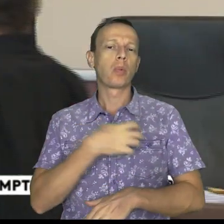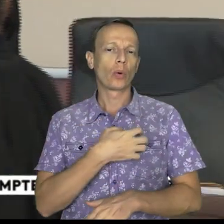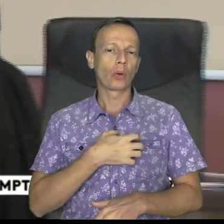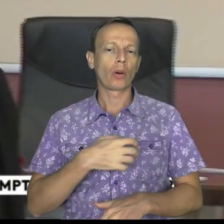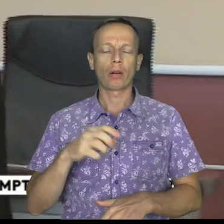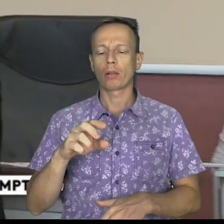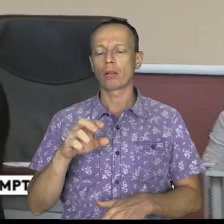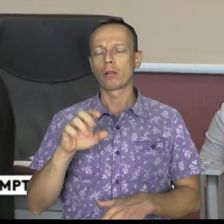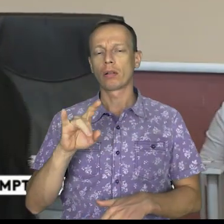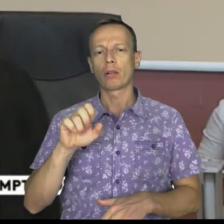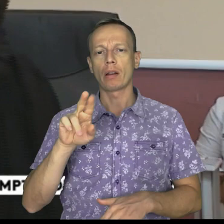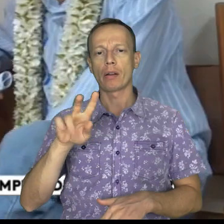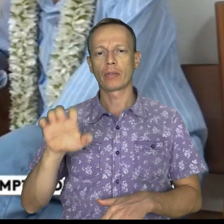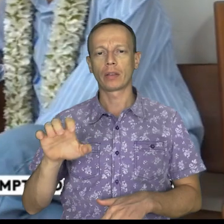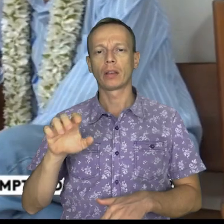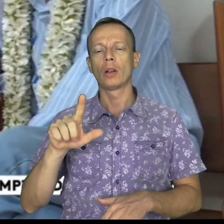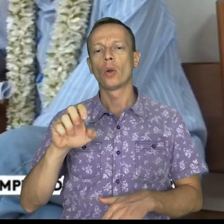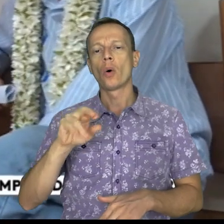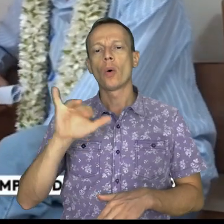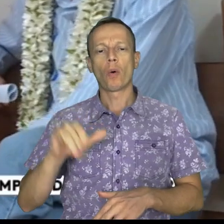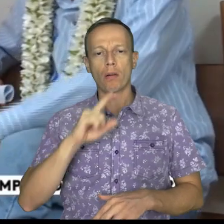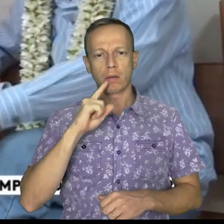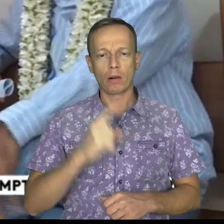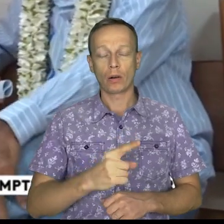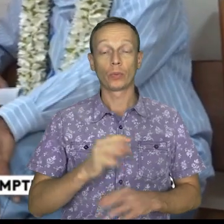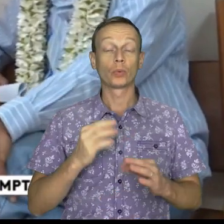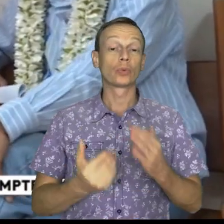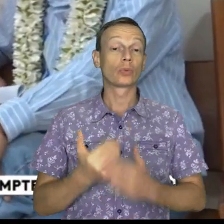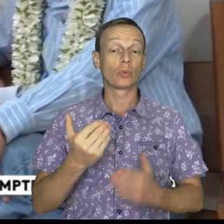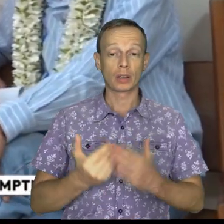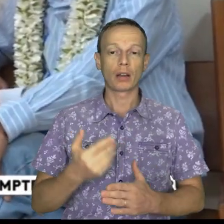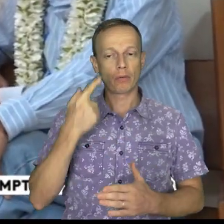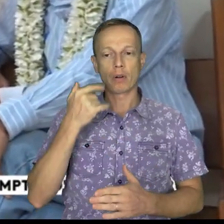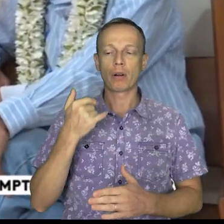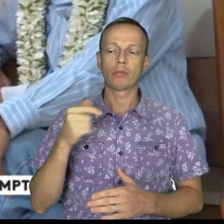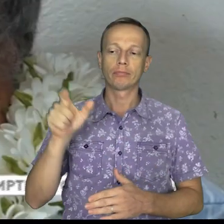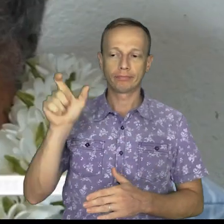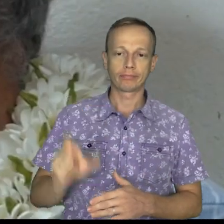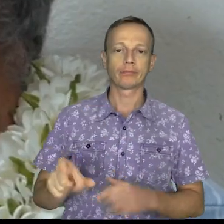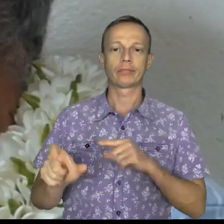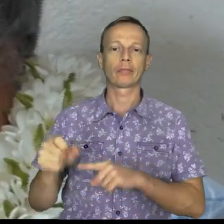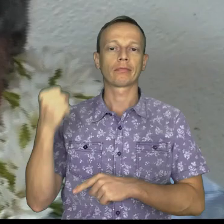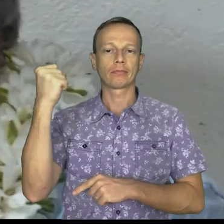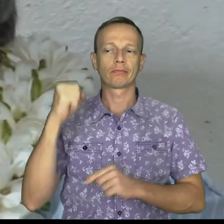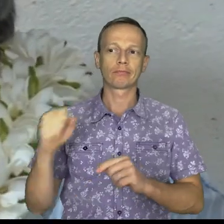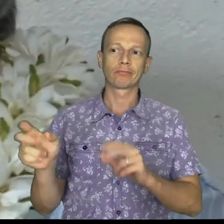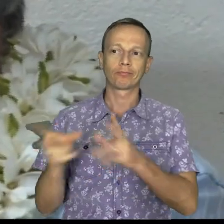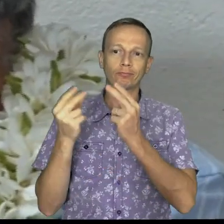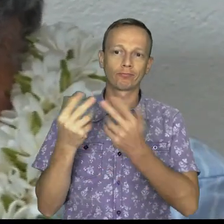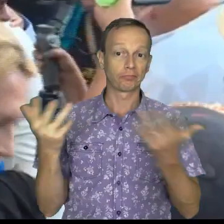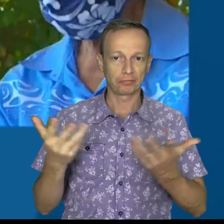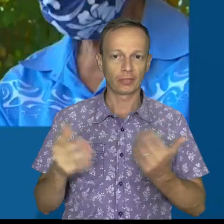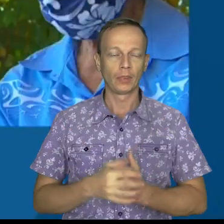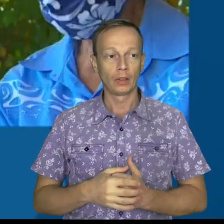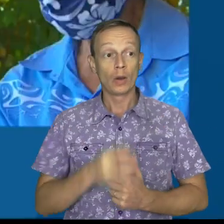Leroy. Je vous propose d'écouter la réaction de Oscar Temarou, joint par téléphone ce matin par Corinne Tehitia. C'est une